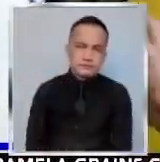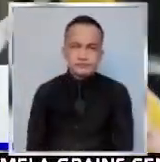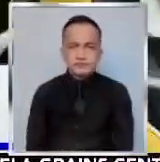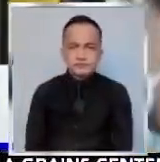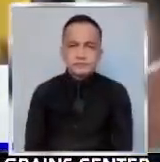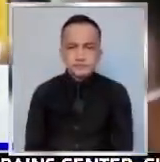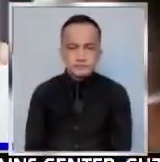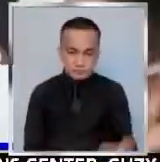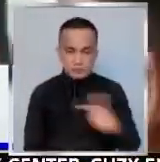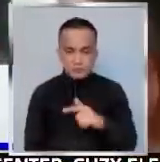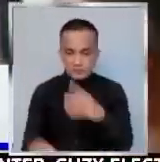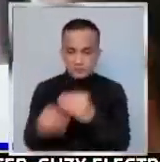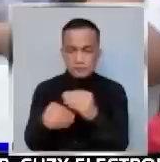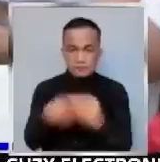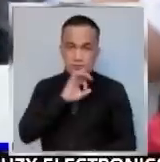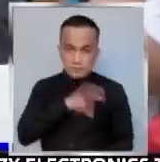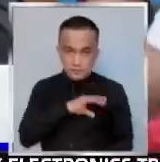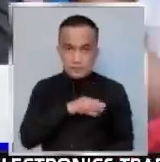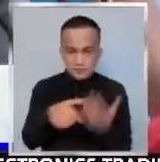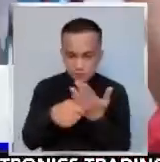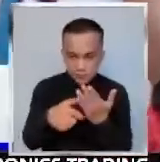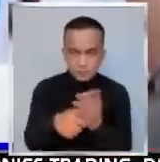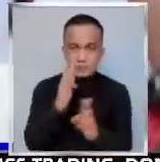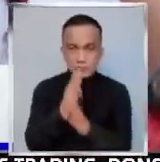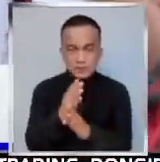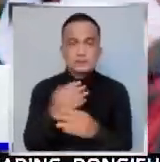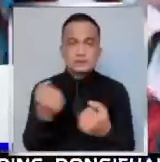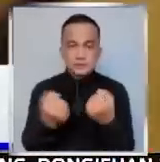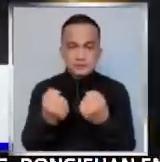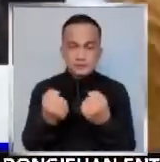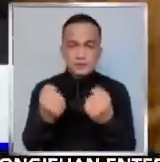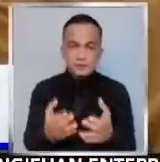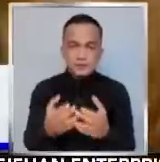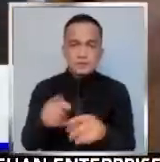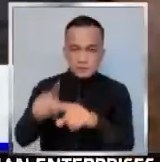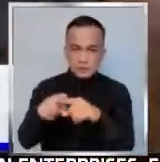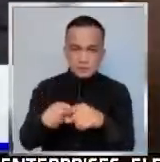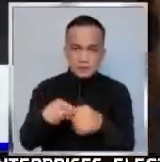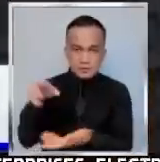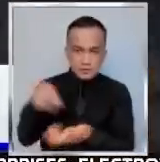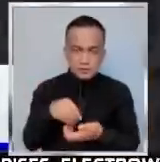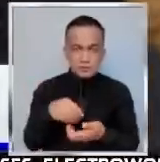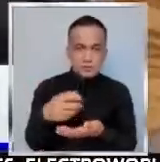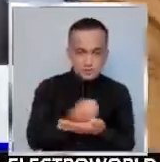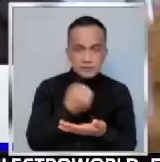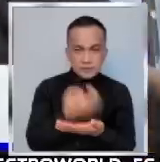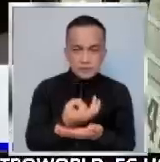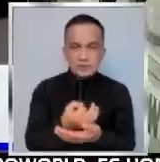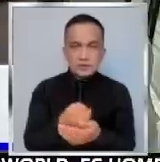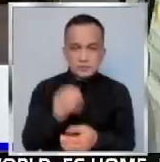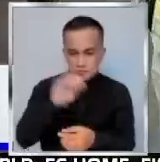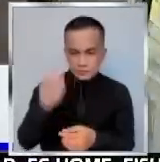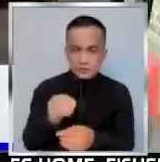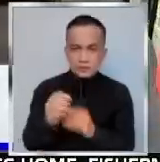Dagdag kita naman ito para sa mga konduktor at bus driver na nakadepende ang take-home pay sa porsyento ng kita ng pinapasadang bus. Pagkulang